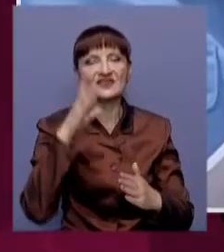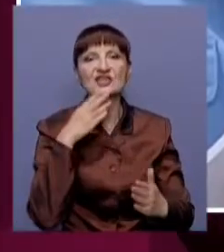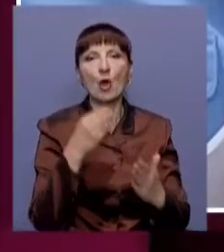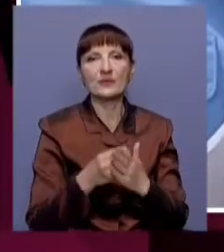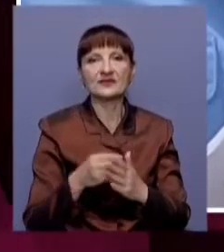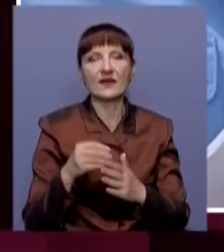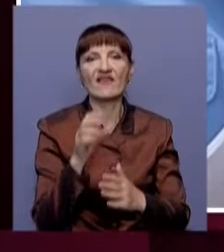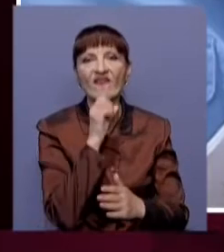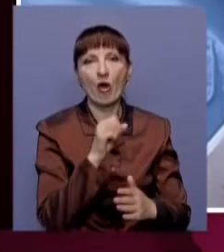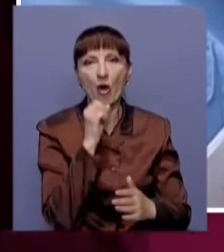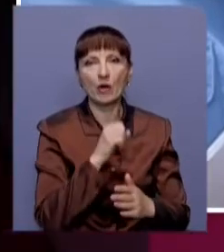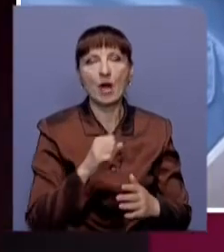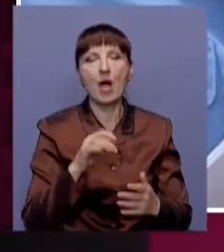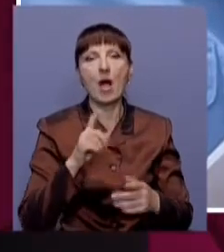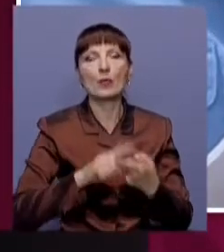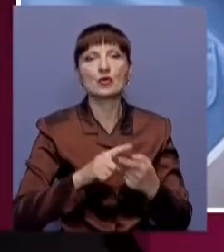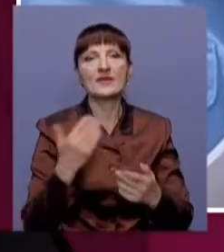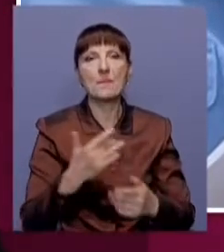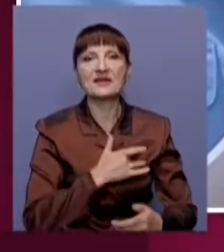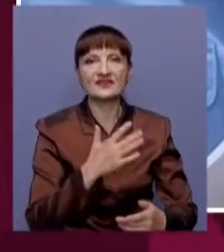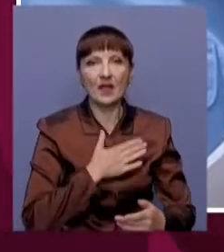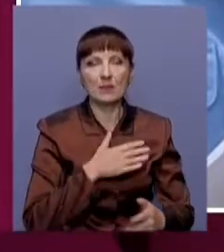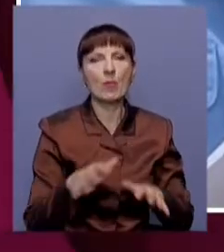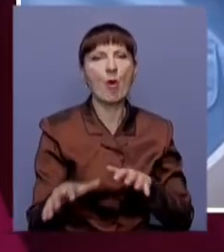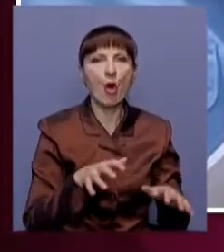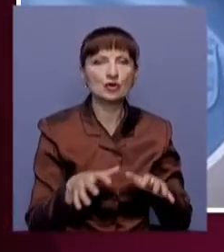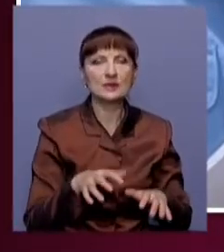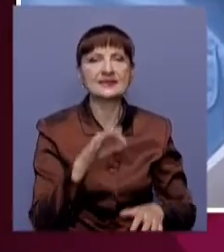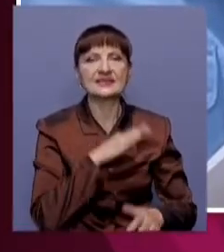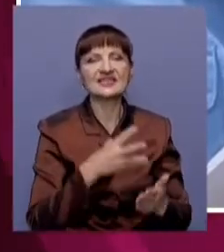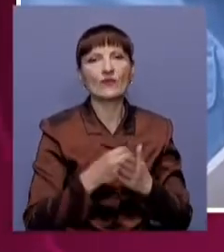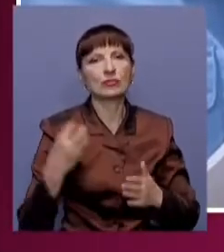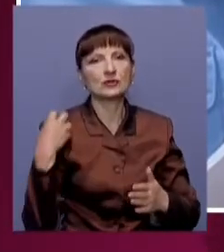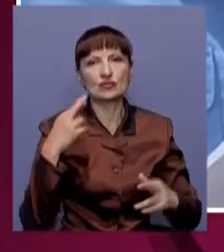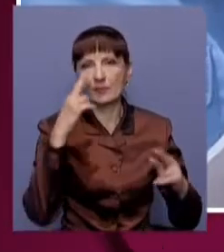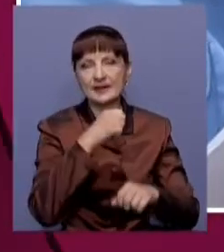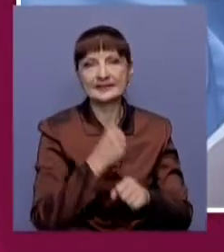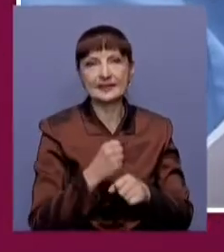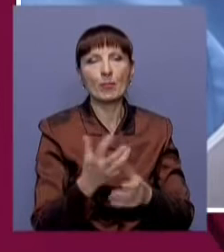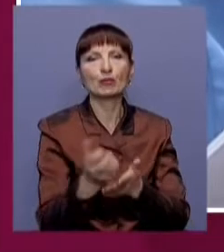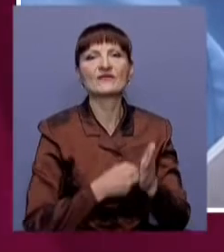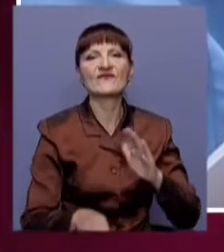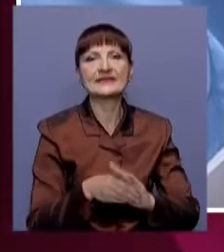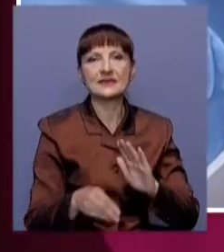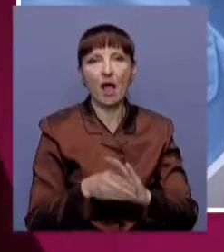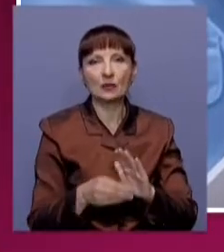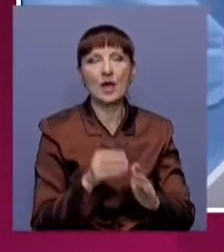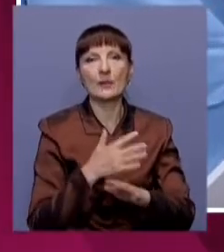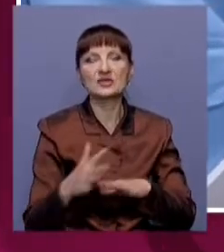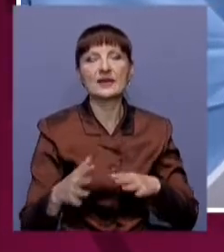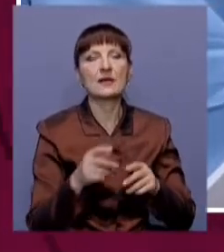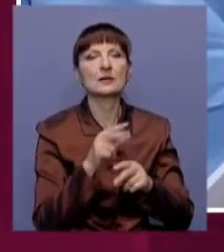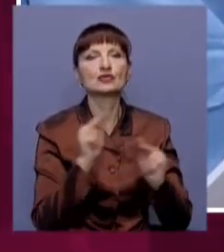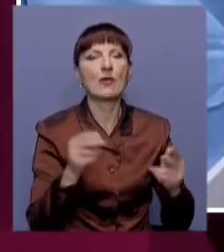путем их присвоения совершения мошенничества потребления должностных полномочий получении взяток и последующая легализация